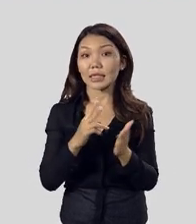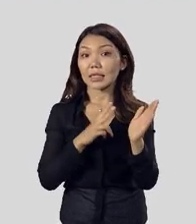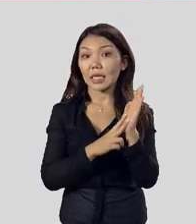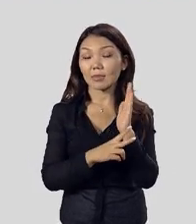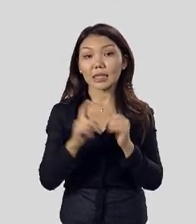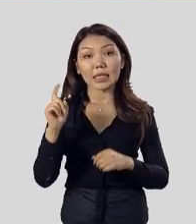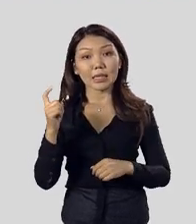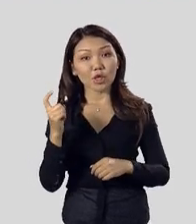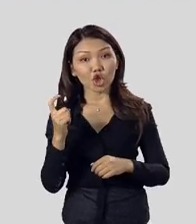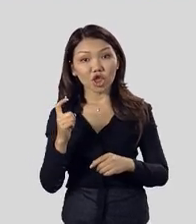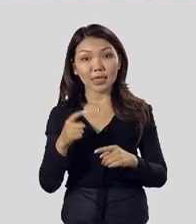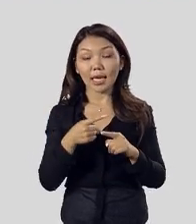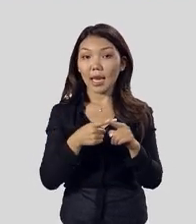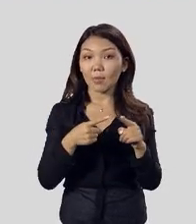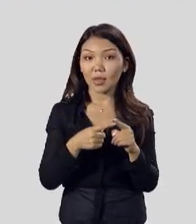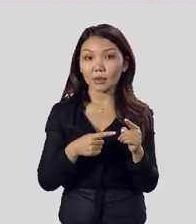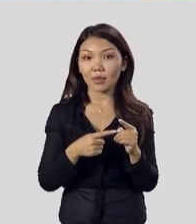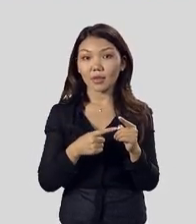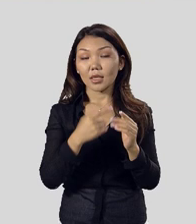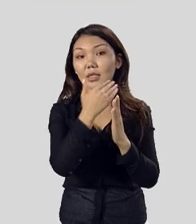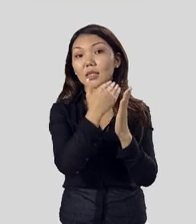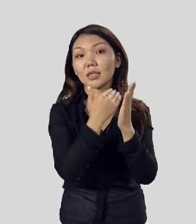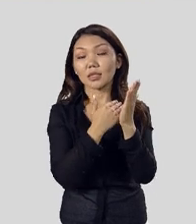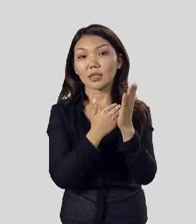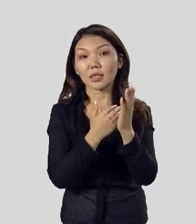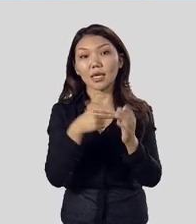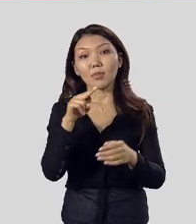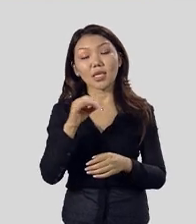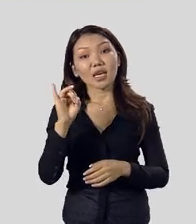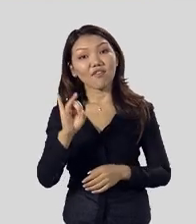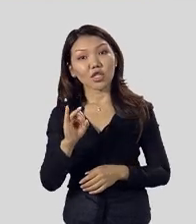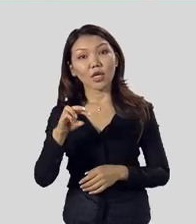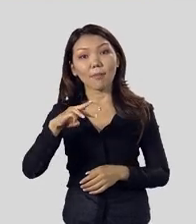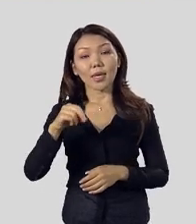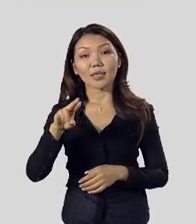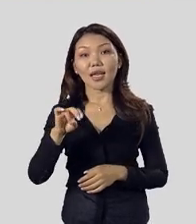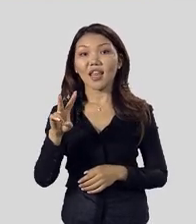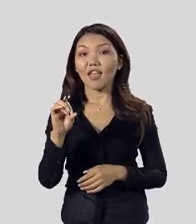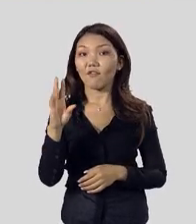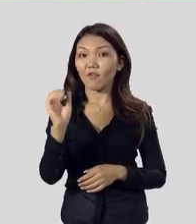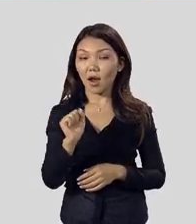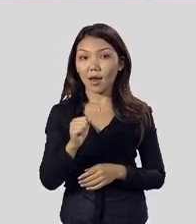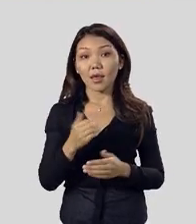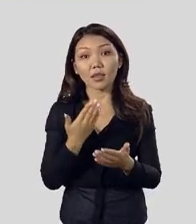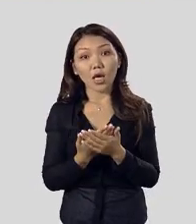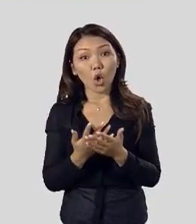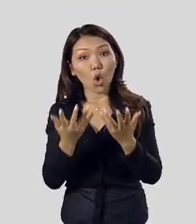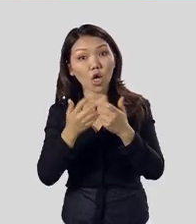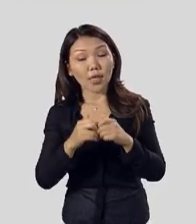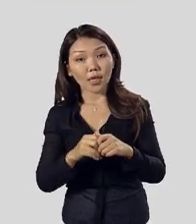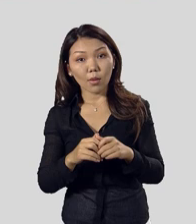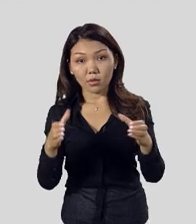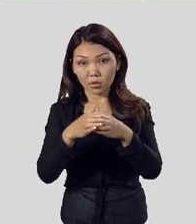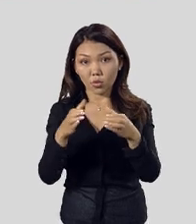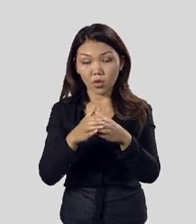элементов из периодической системы дмитрия ивановича менделеева такой набор образовался не